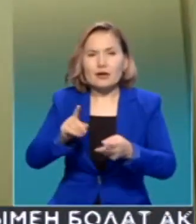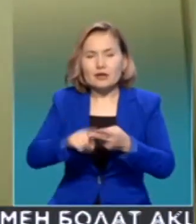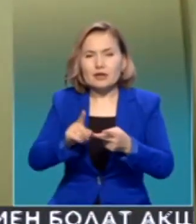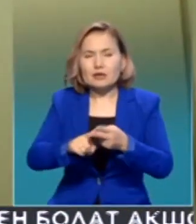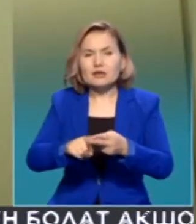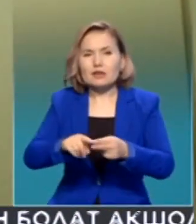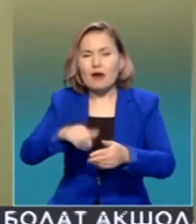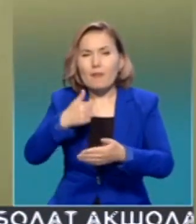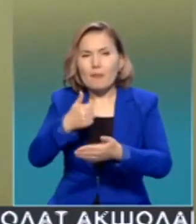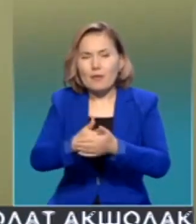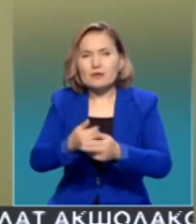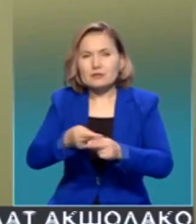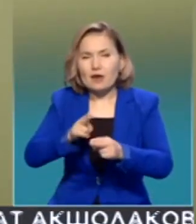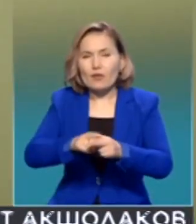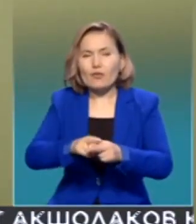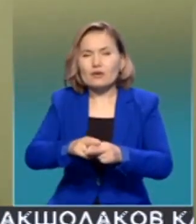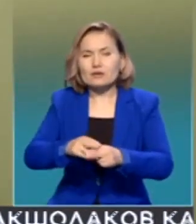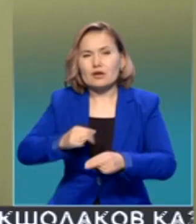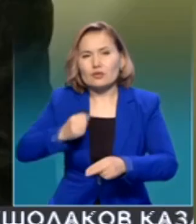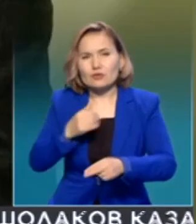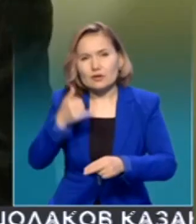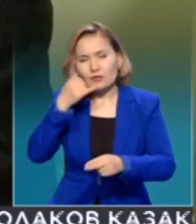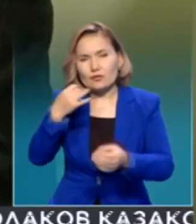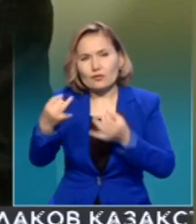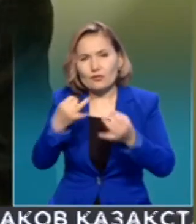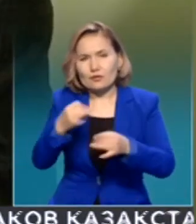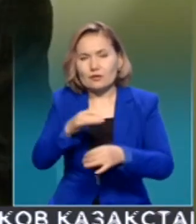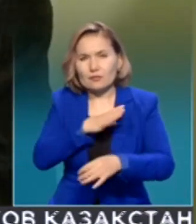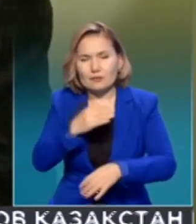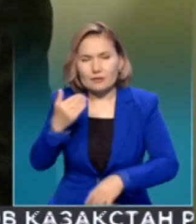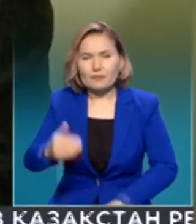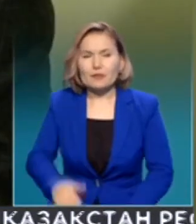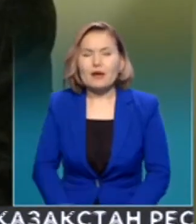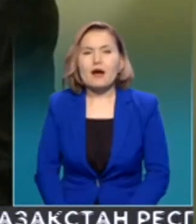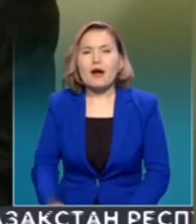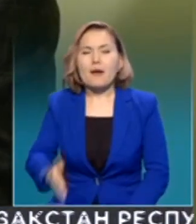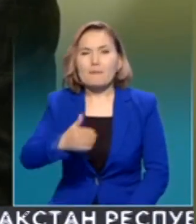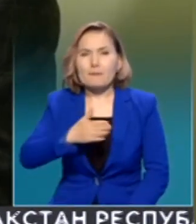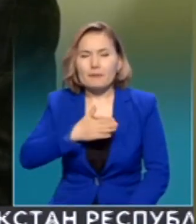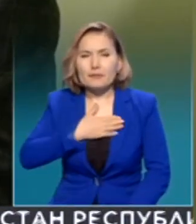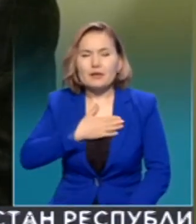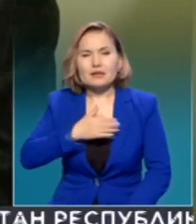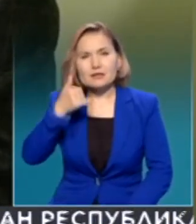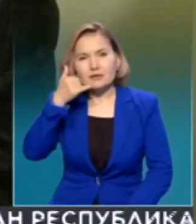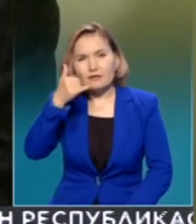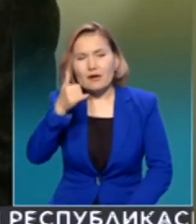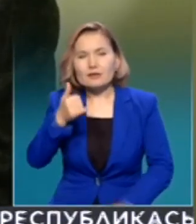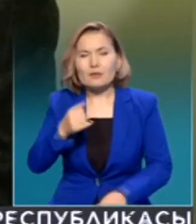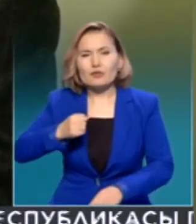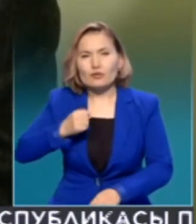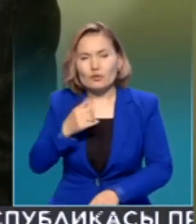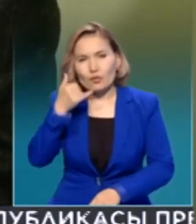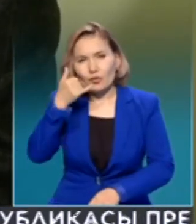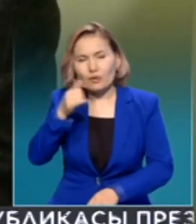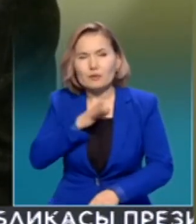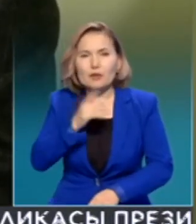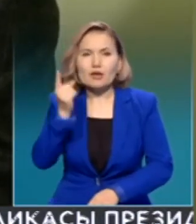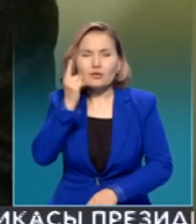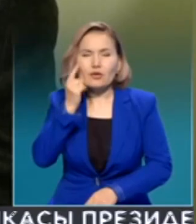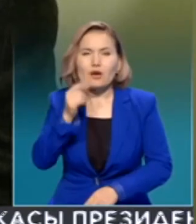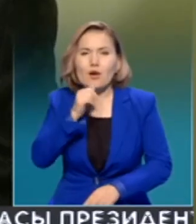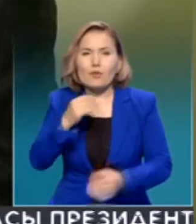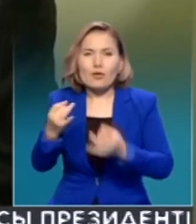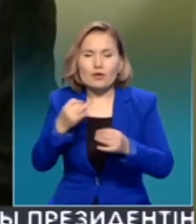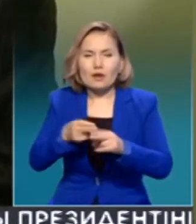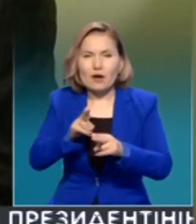басты бәсекелесі Джоэл Энгельге хабарласқан. Мен оған Джоэл, мен саған нағыз ұялы телефоннан қоңырау шалып тұрмын дедім.